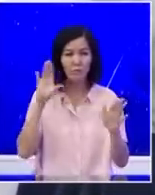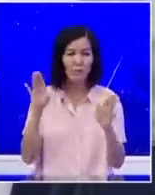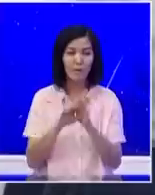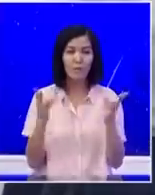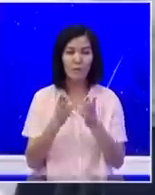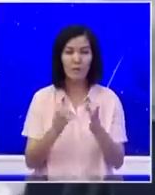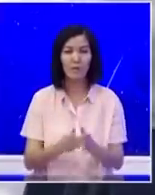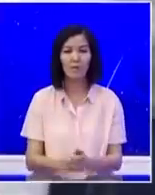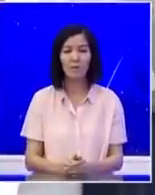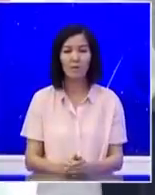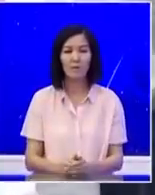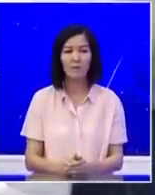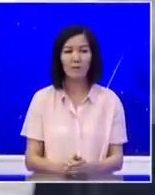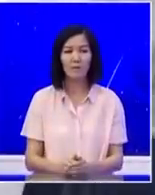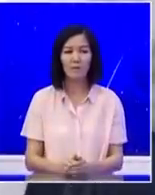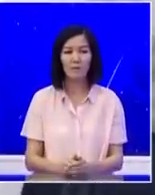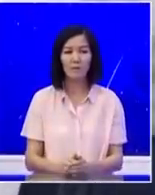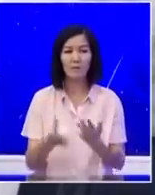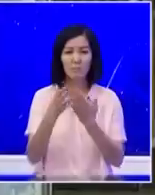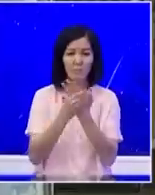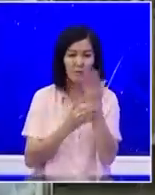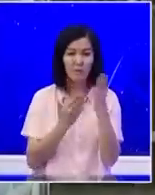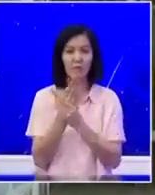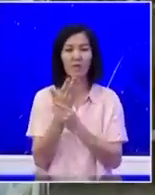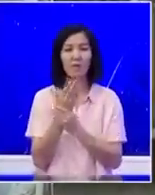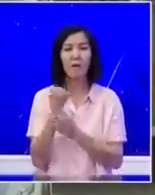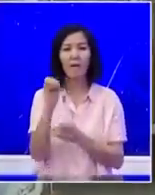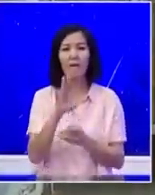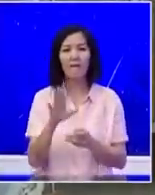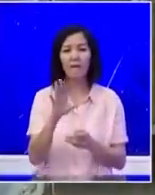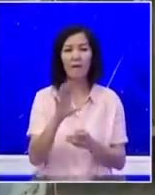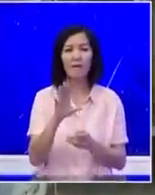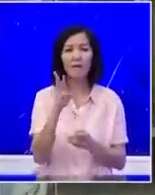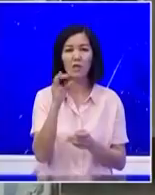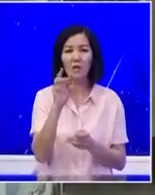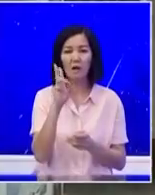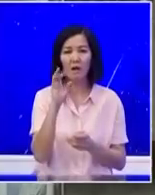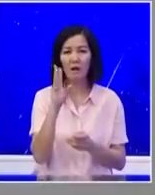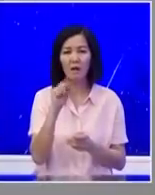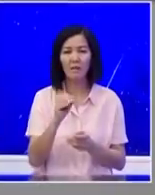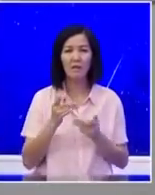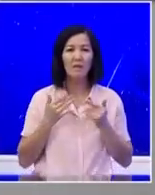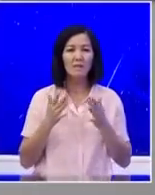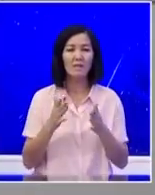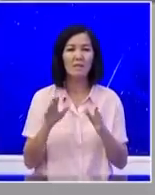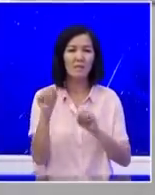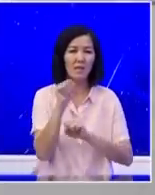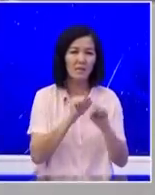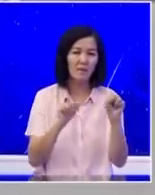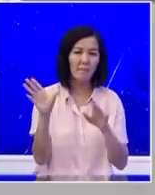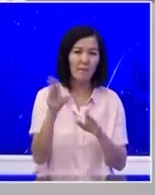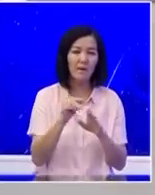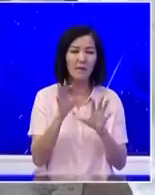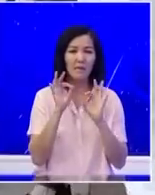жүру керек. Желательно перчатки киіп жүру керек. Евразия, Шаған, сауда орталықтарында да санитарлық талаптар тексерілді. Мұнда